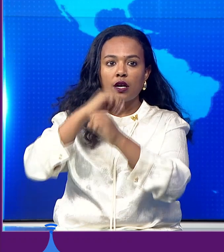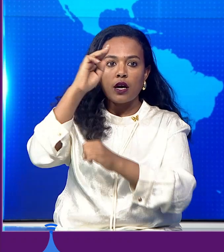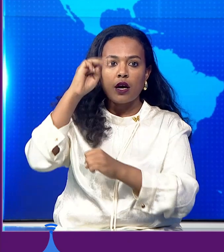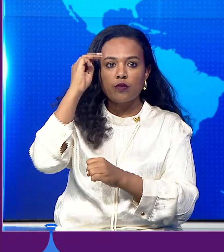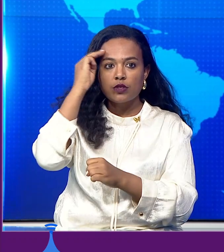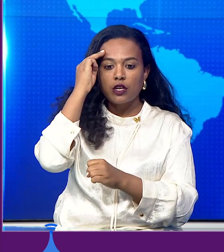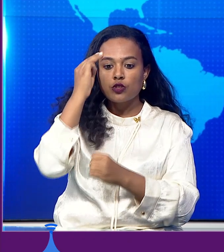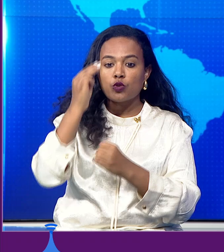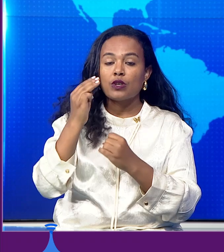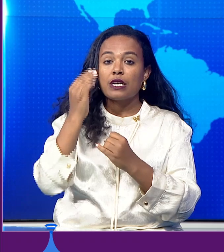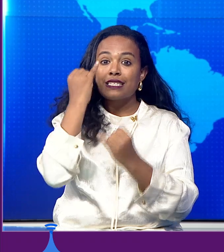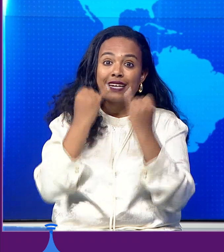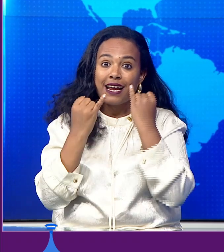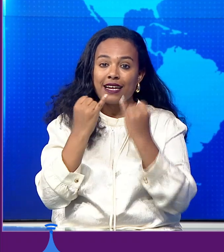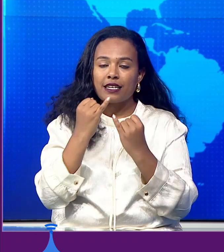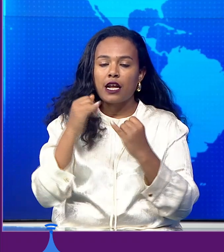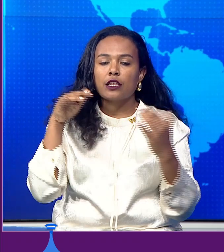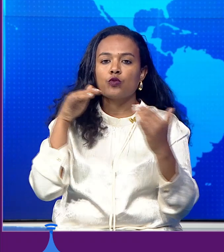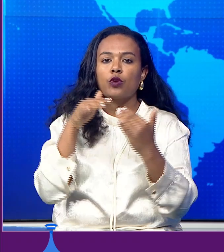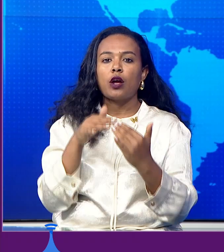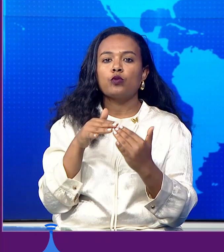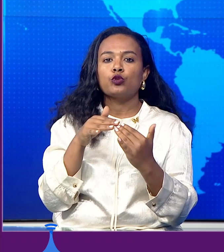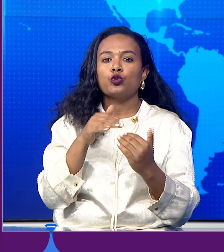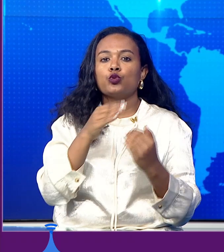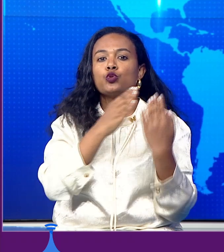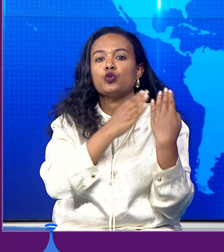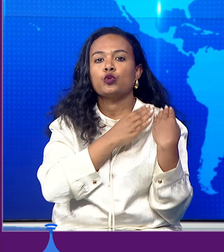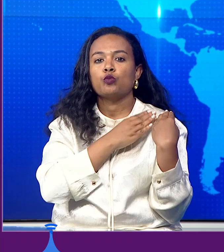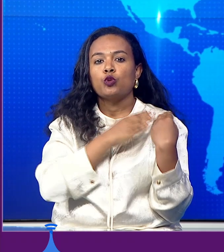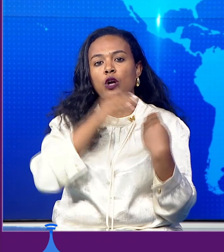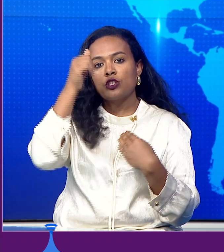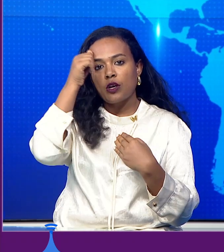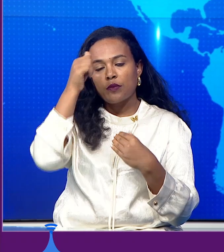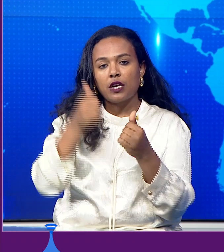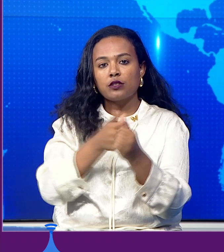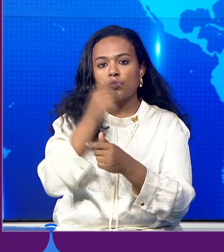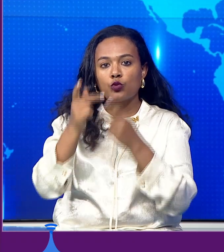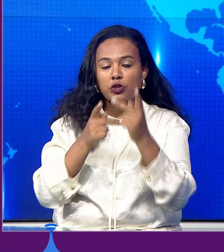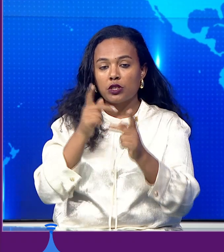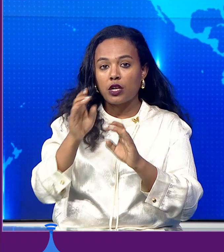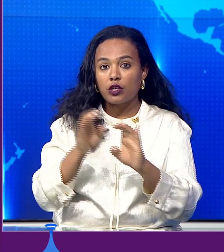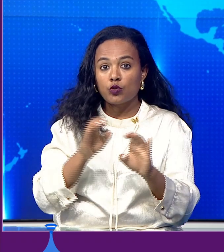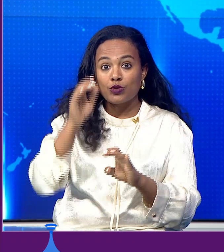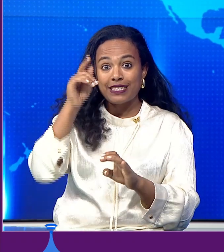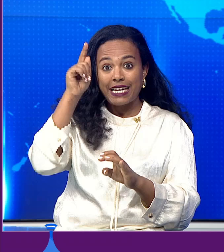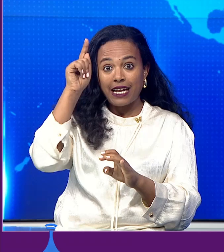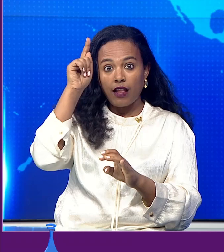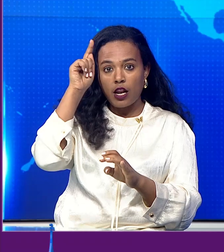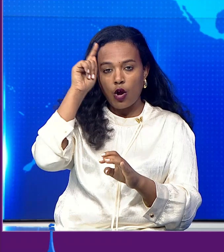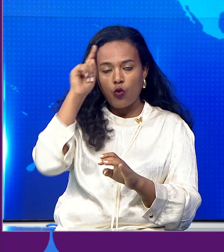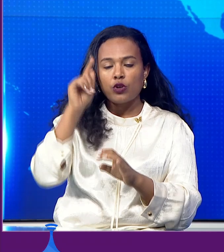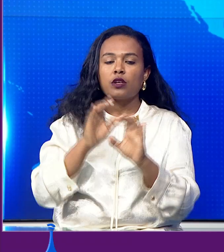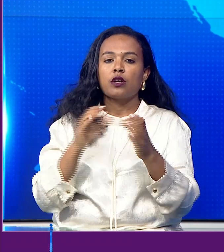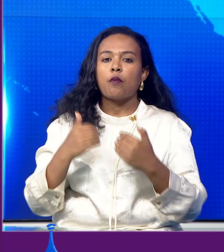ሚኒስትራቸውን እስራኤል ካትስ እና የጦር ኃይሎች ኢታማዦር ሹሙን ኤያል ዛሚርን አስከትለው ጉብኝት ላደረጉት ኔታንያሁ እየተካሄደ